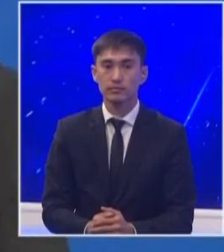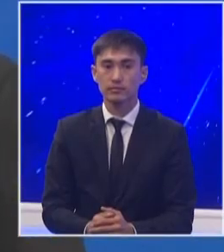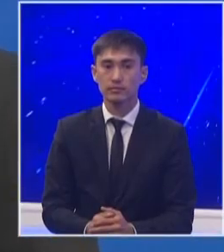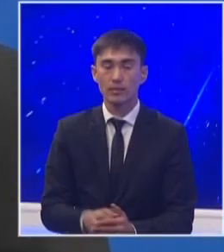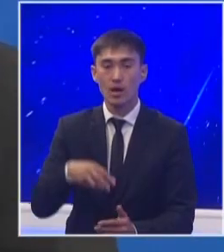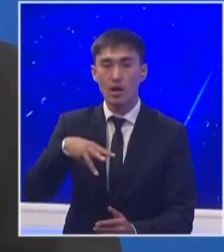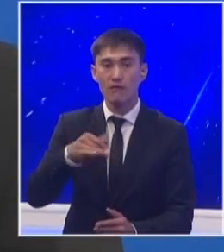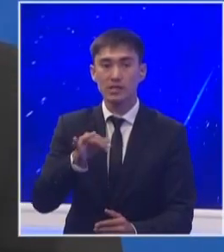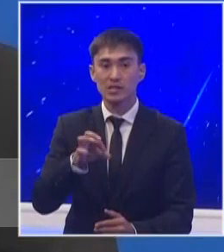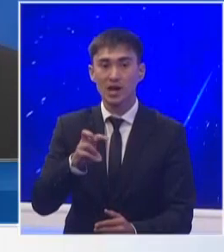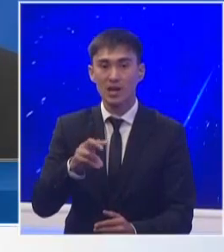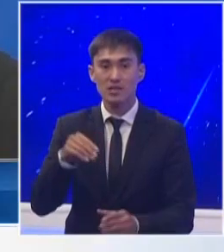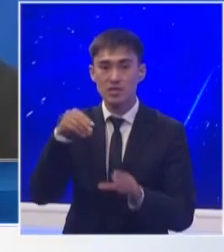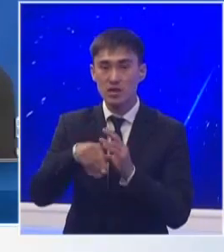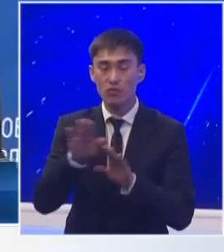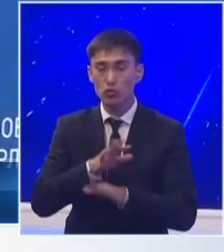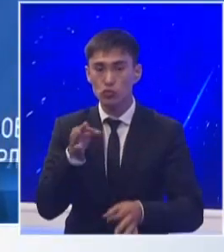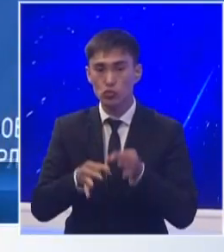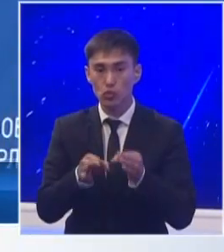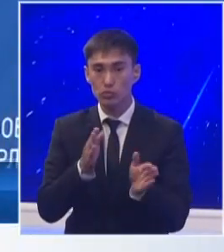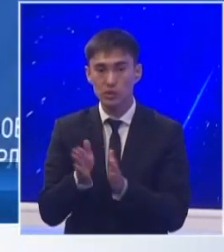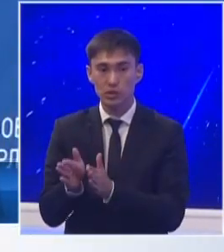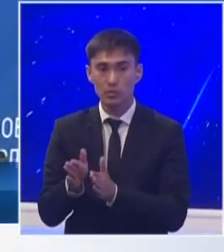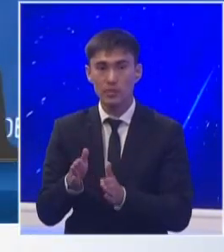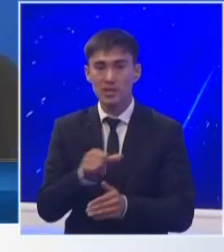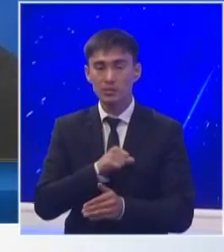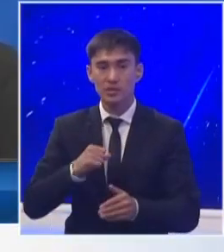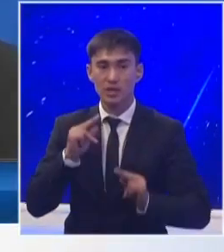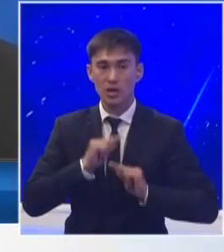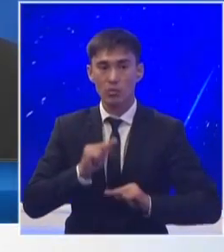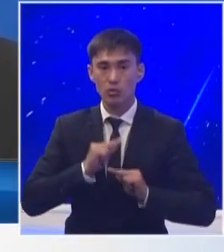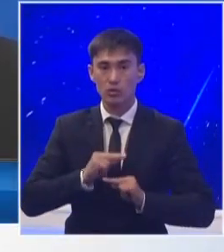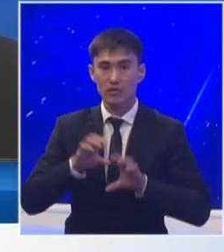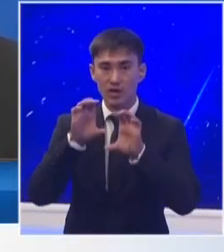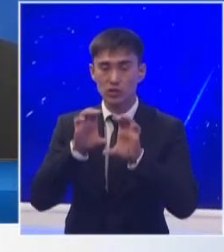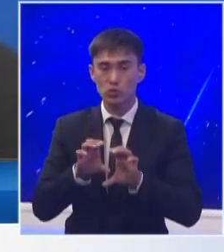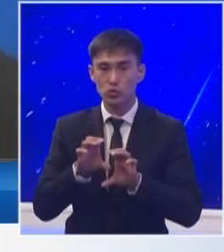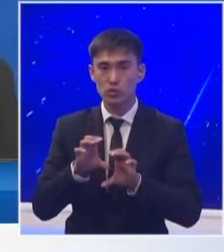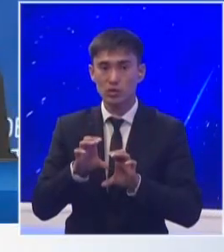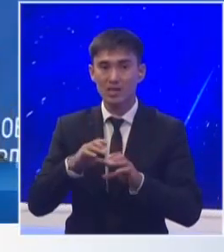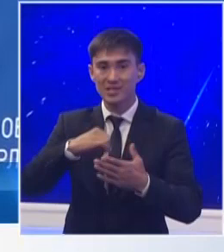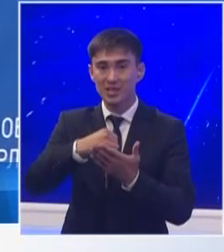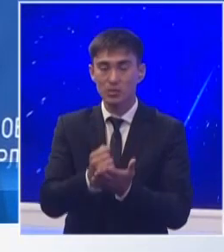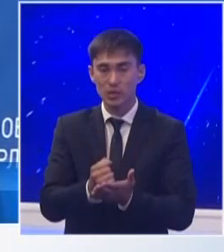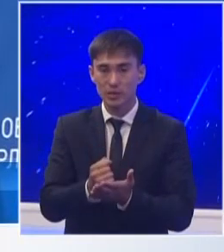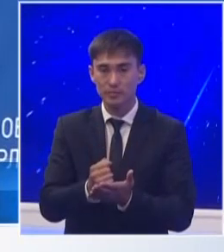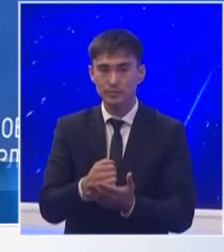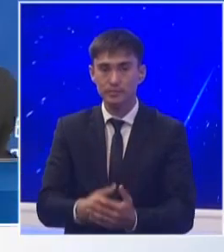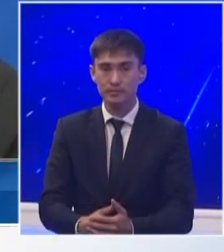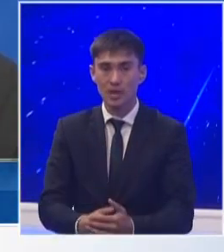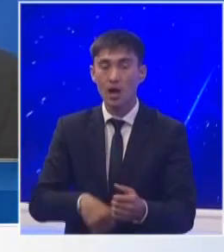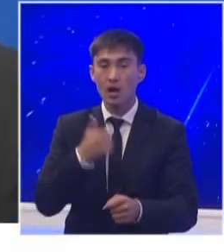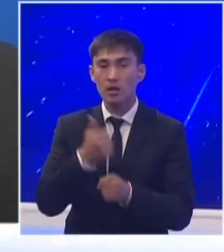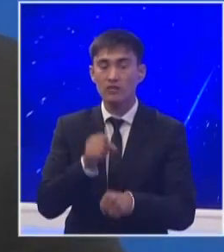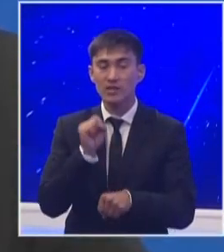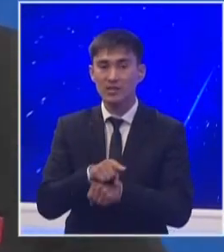МФЦА и МАЗ, они не входят в судебную систему. И самостоятельно работают, и в Конституции они закреплены. Главная